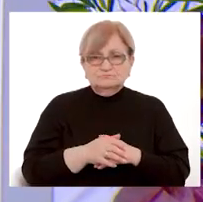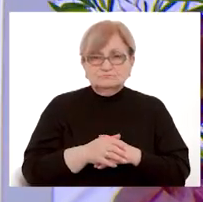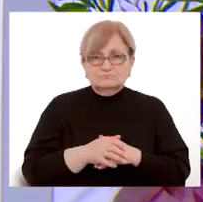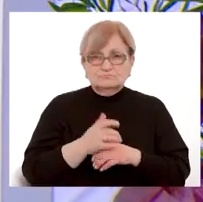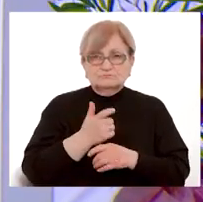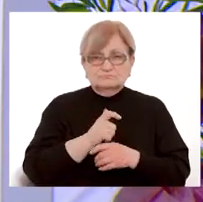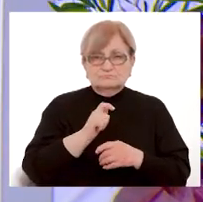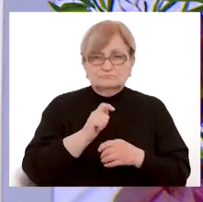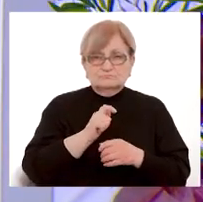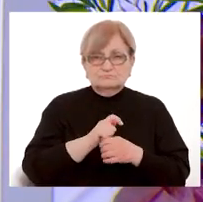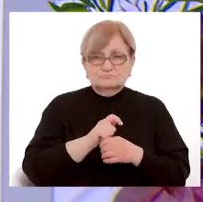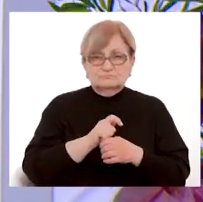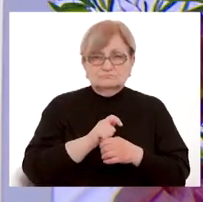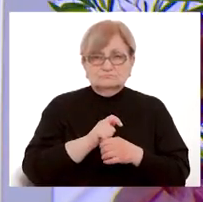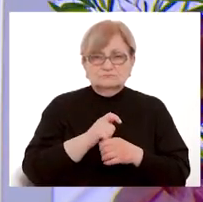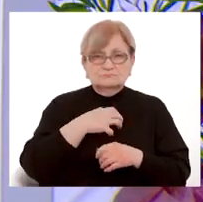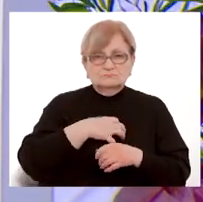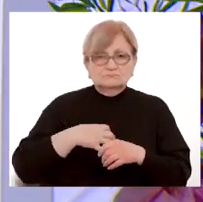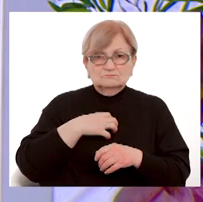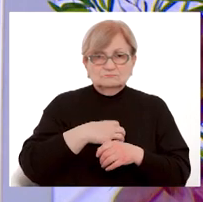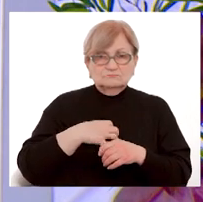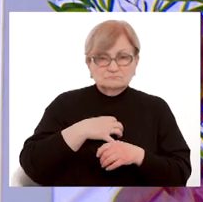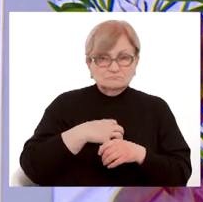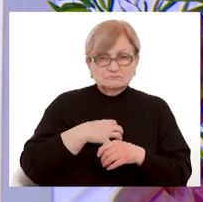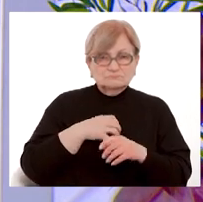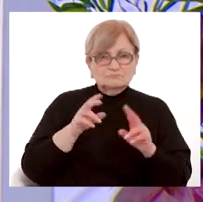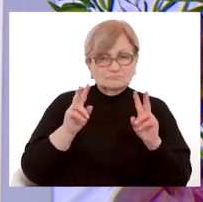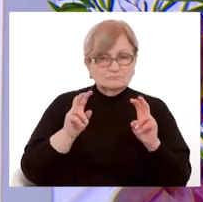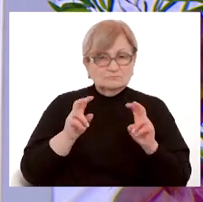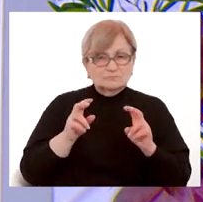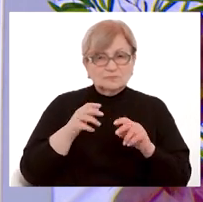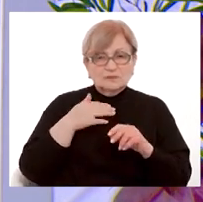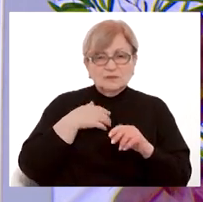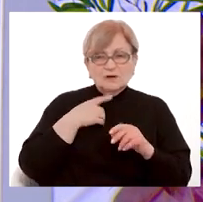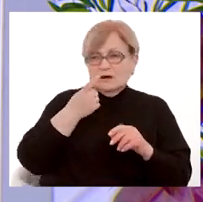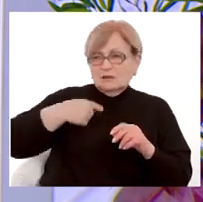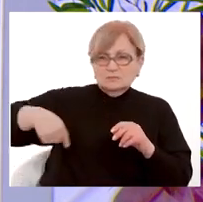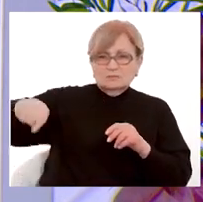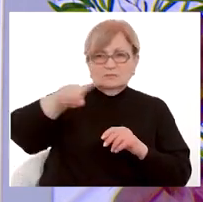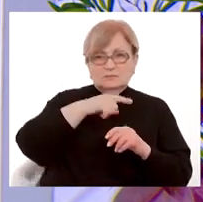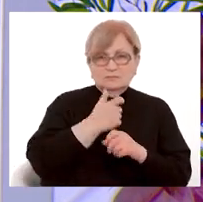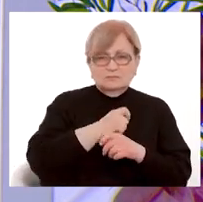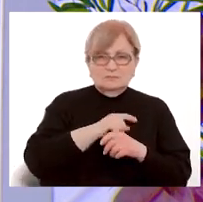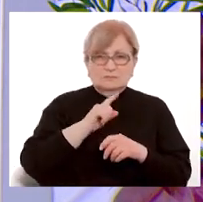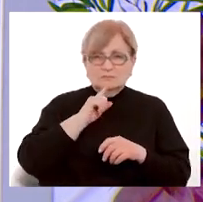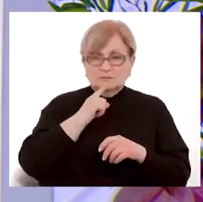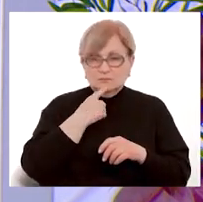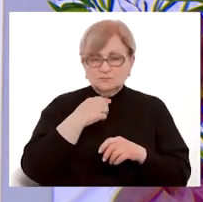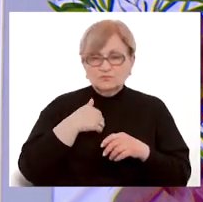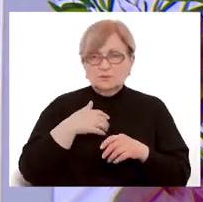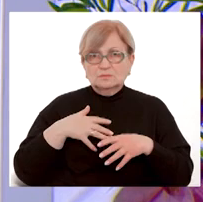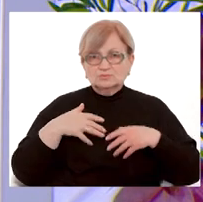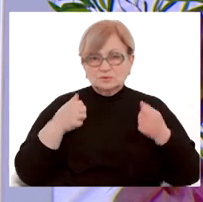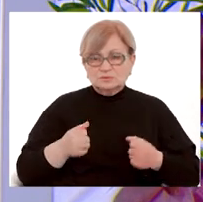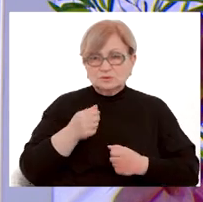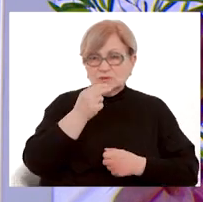მაღლა ძალიან ლიანი ესეთი მნიშვნელოვანი თემა არის და ჩვენს გარემოში ისე ძალიან რთული არის, რომ ჩვენ ჯანსაღ კვებაზე